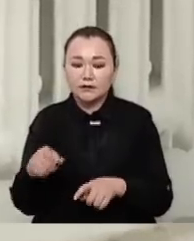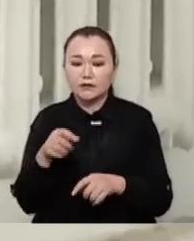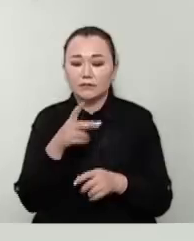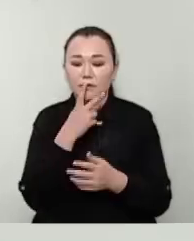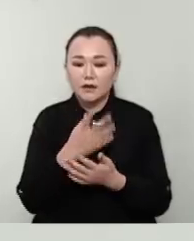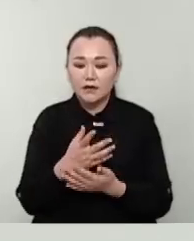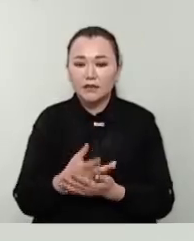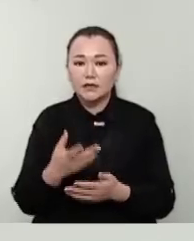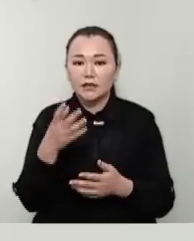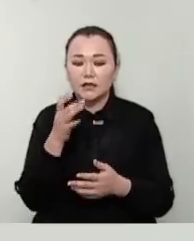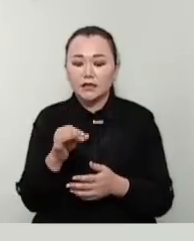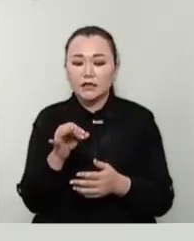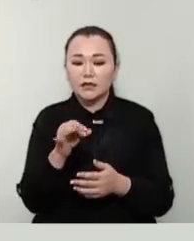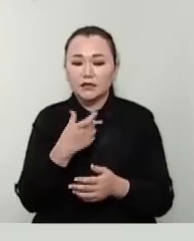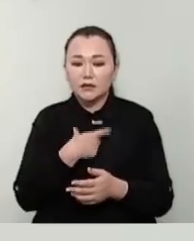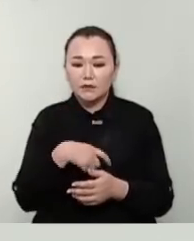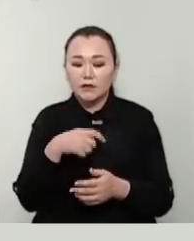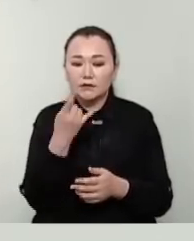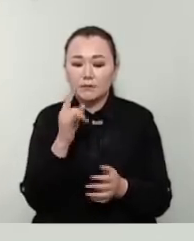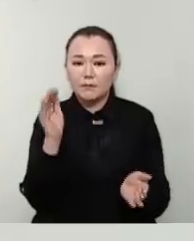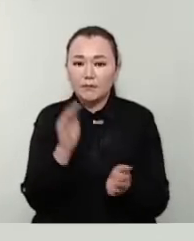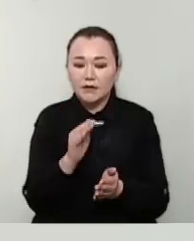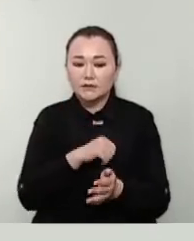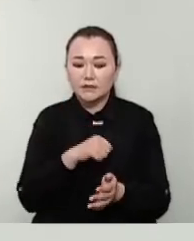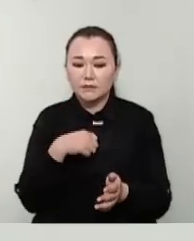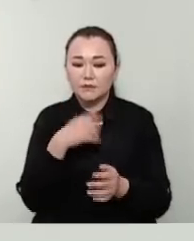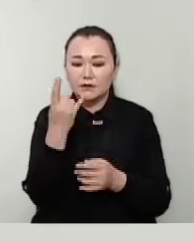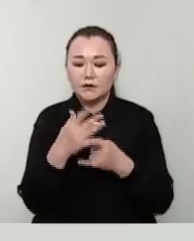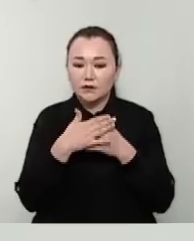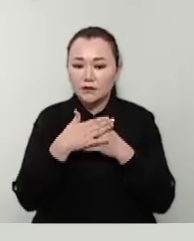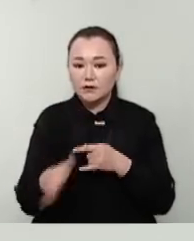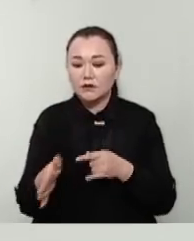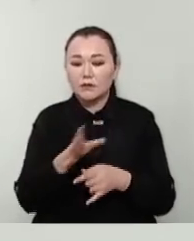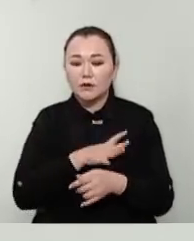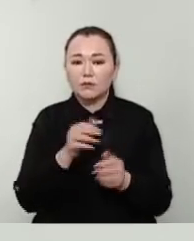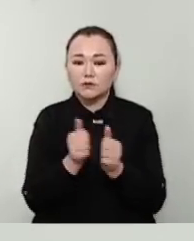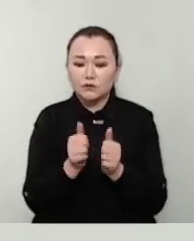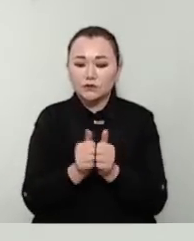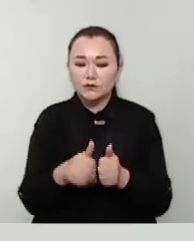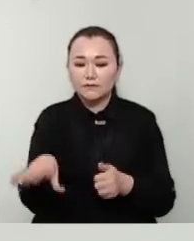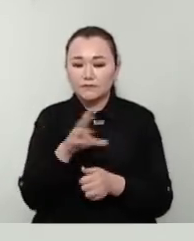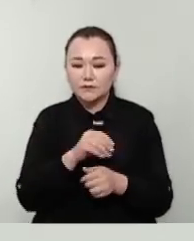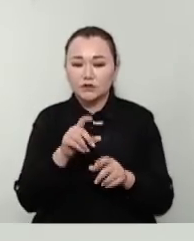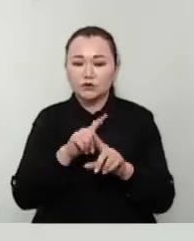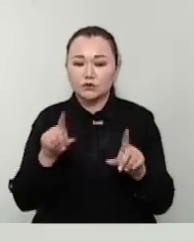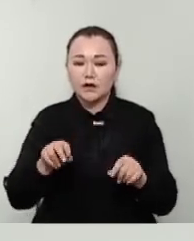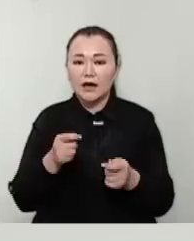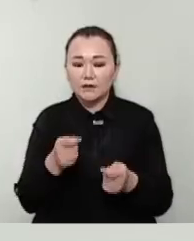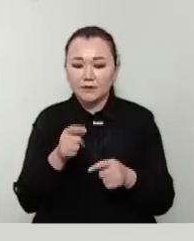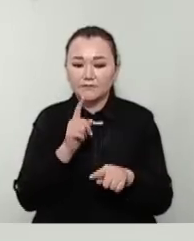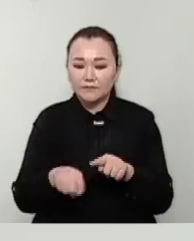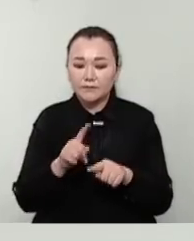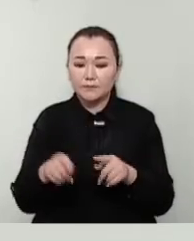көрсетті. Кішкентай баланы өзім, кейін кішкентай баласын, соны ата сыртқа алып есікті аштым. Содан кейін жаңағы көршілері, мектеп әкімшілігі бәрі келіп тез